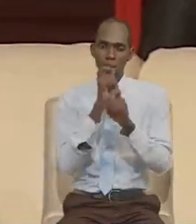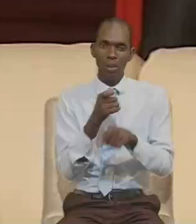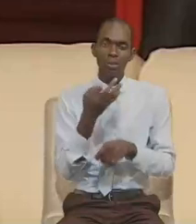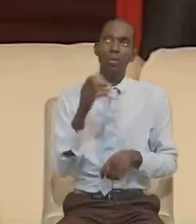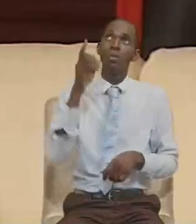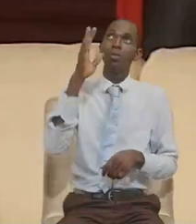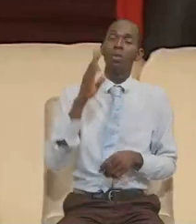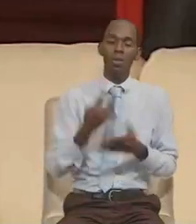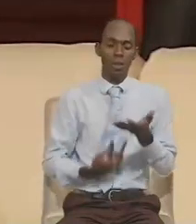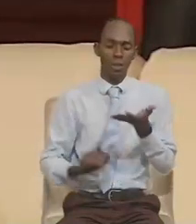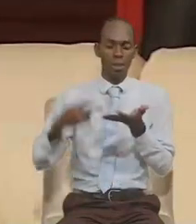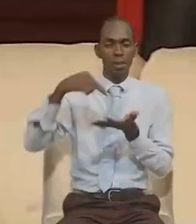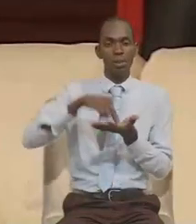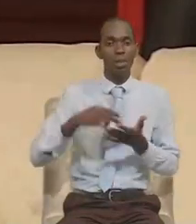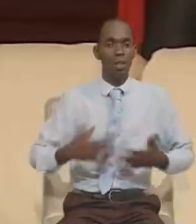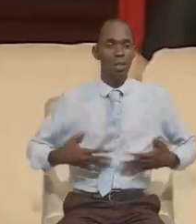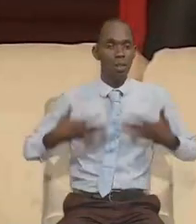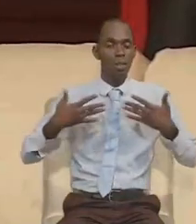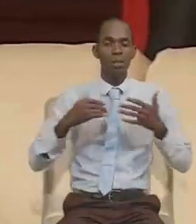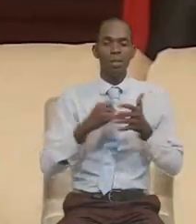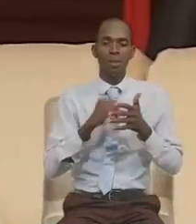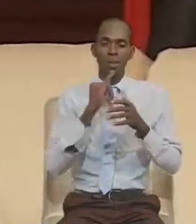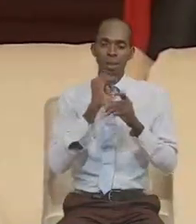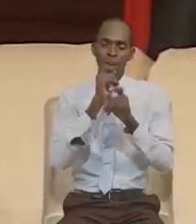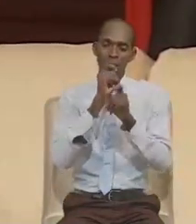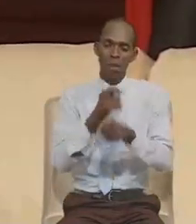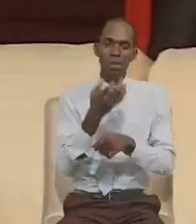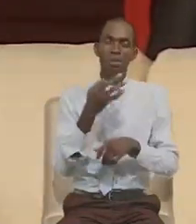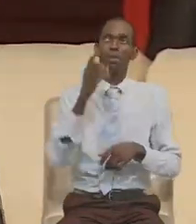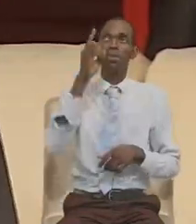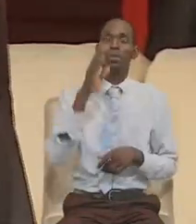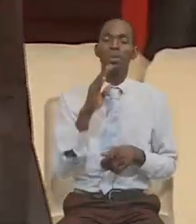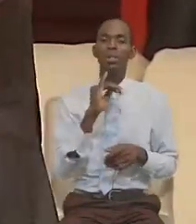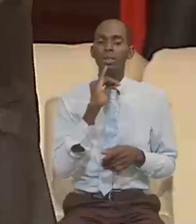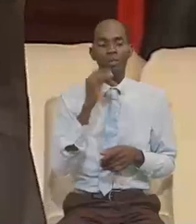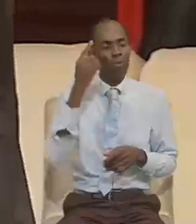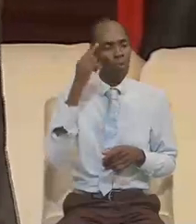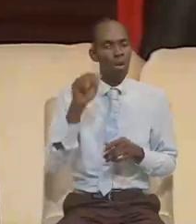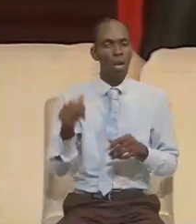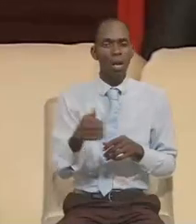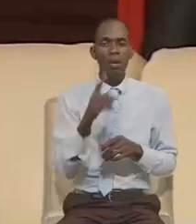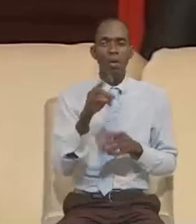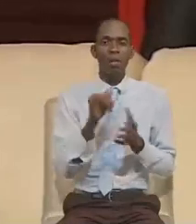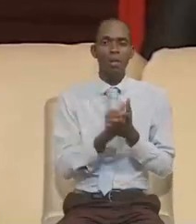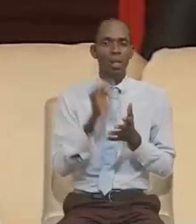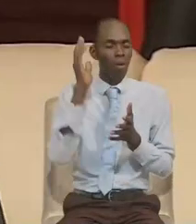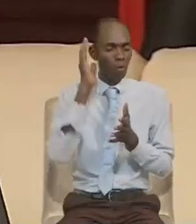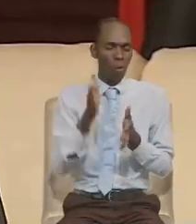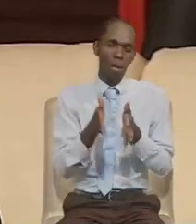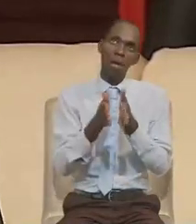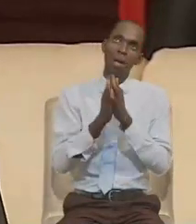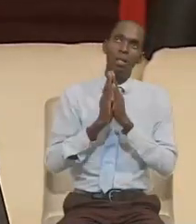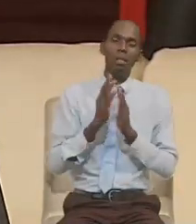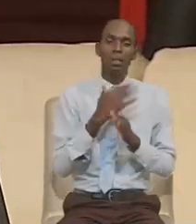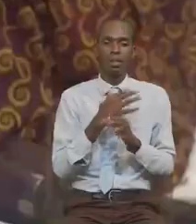de résurrection, don de Dieu. Et c'est pour quiconque va demander et recevoir, tu